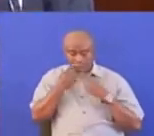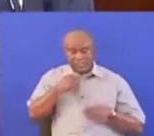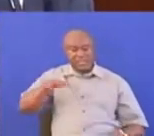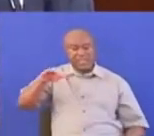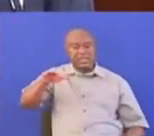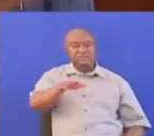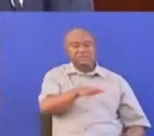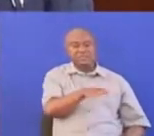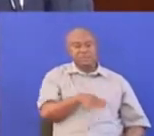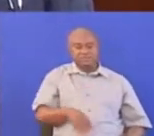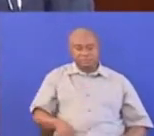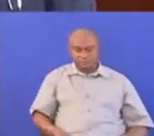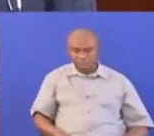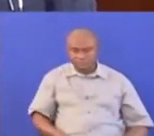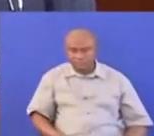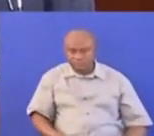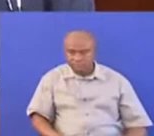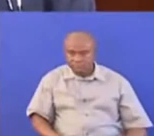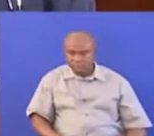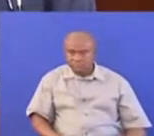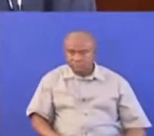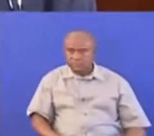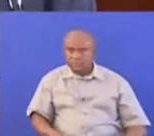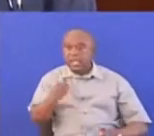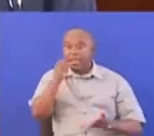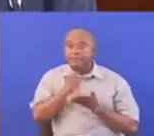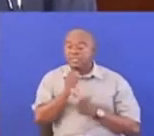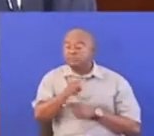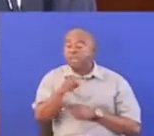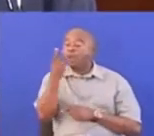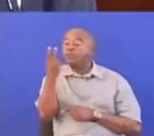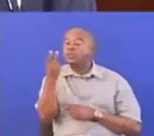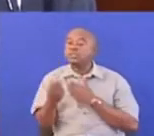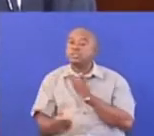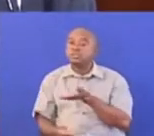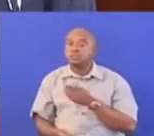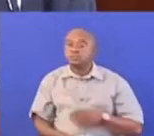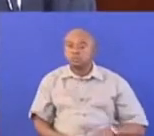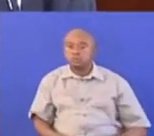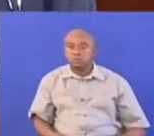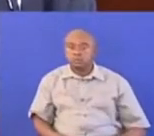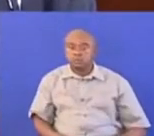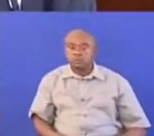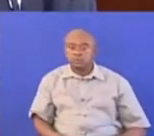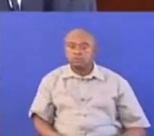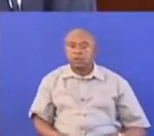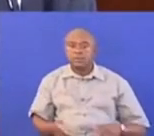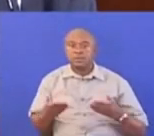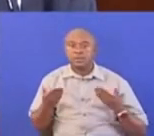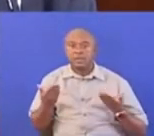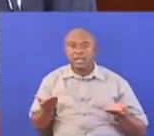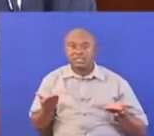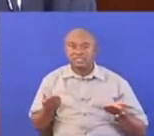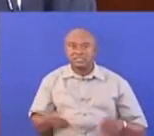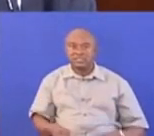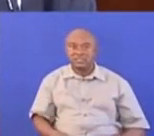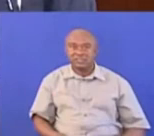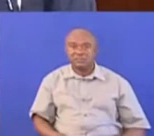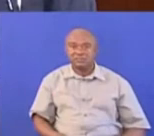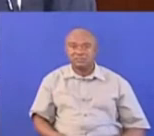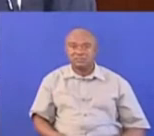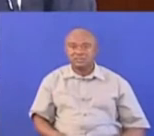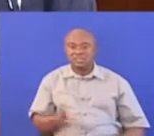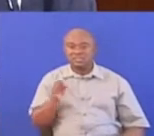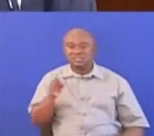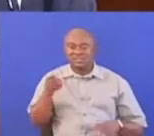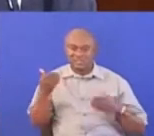Sasa Mheshimiwa Spika, nataka kusema nini? Maazimio haya mawili kuja nadhani ni mpango mzuri ambao hata mimi sikutarajia